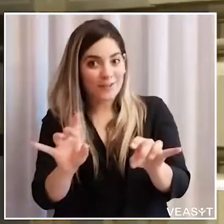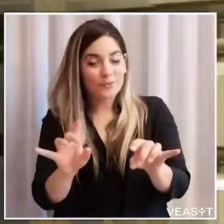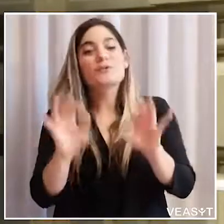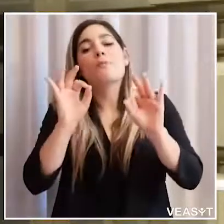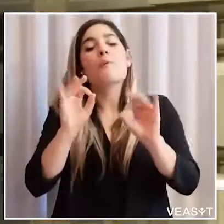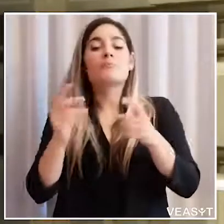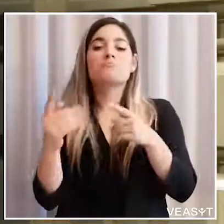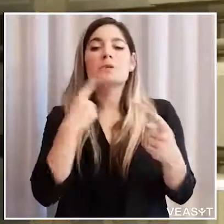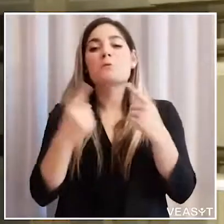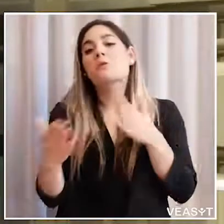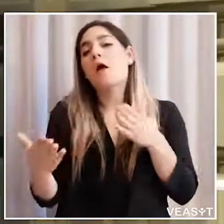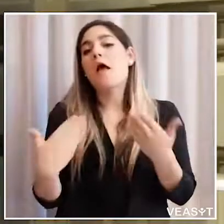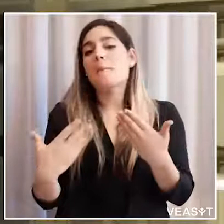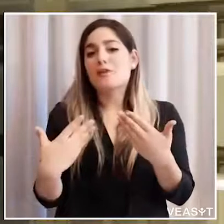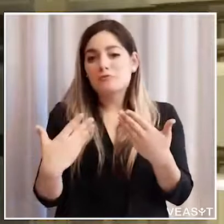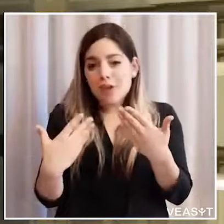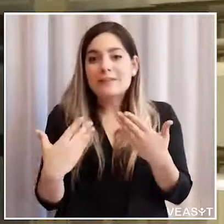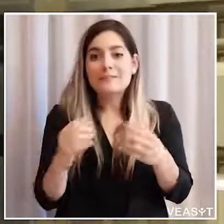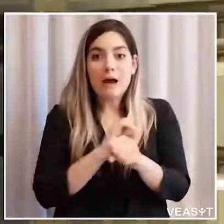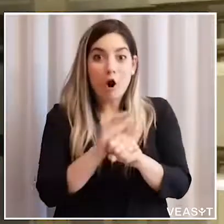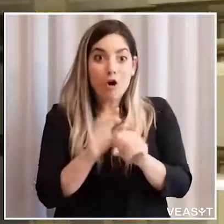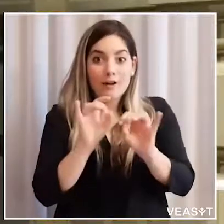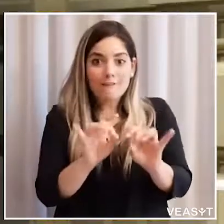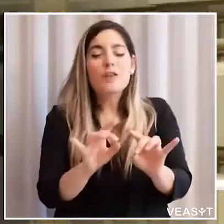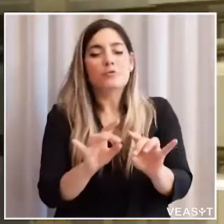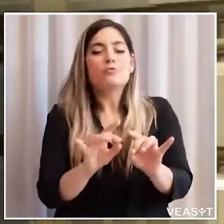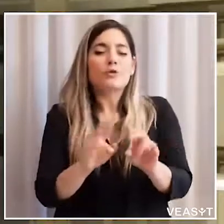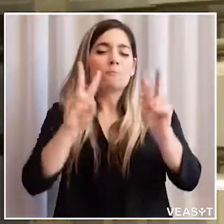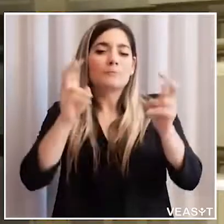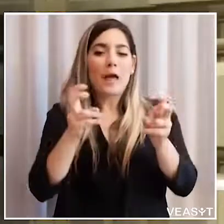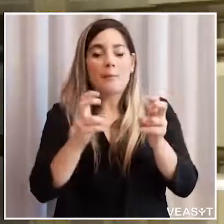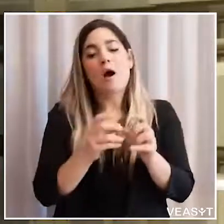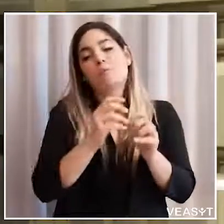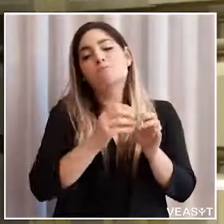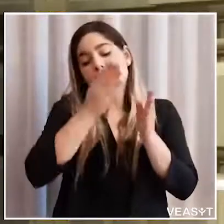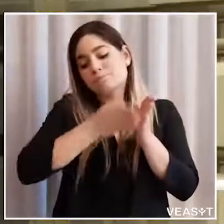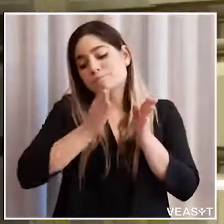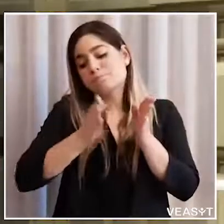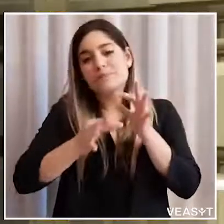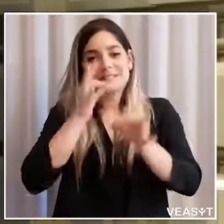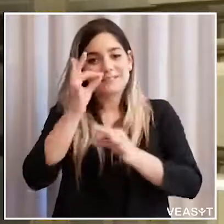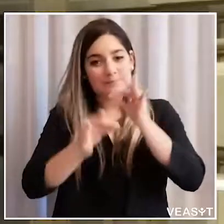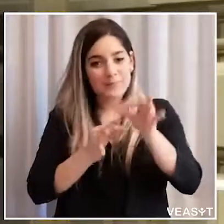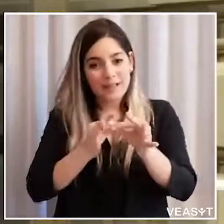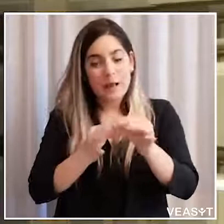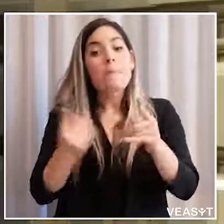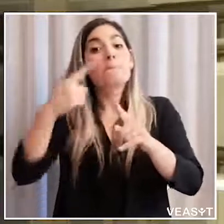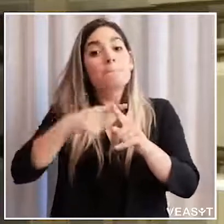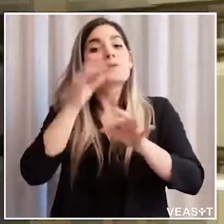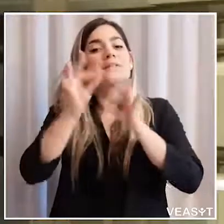prime esperienze con questa situazione d'emergenza inoltre verranno trattate le tematiche riguardanti la fase 2